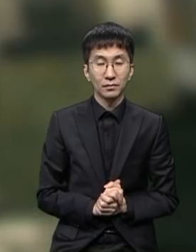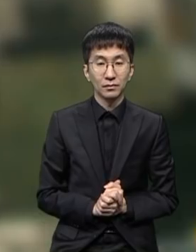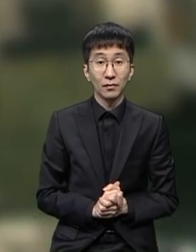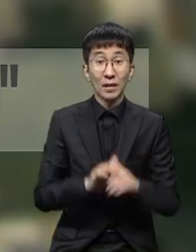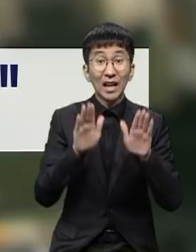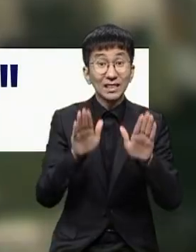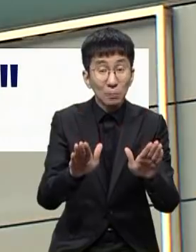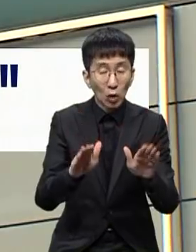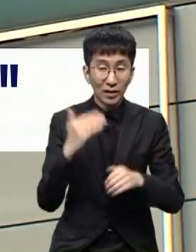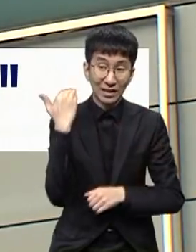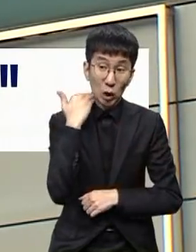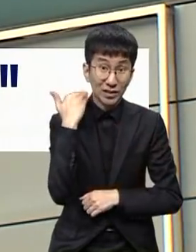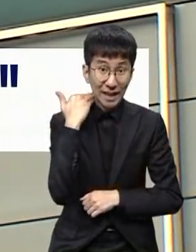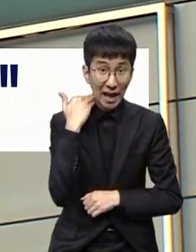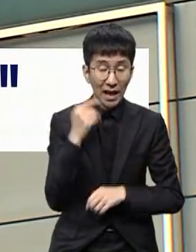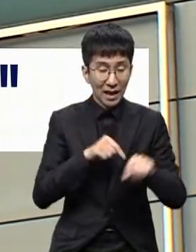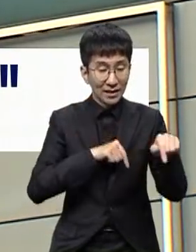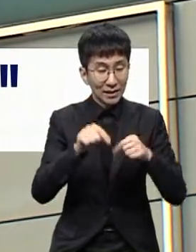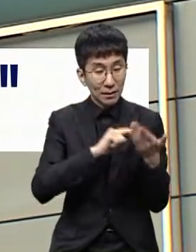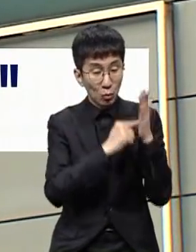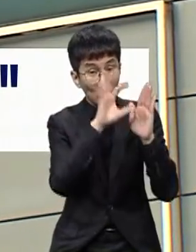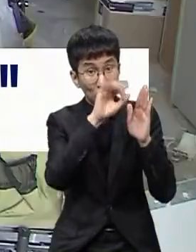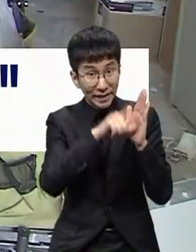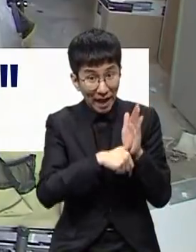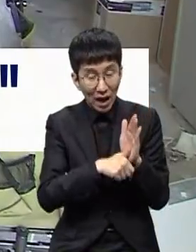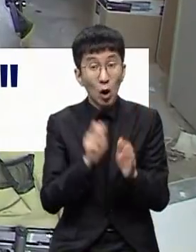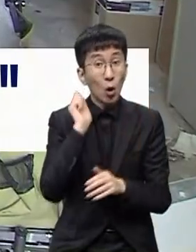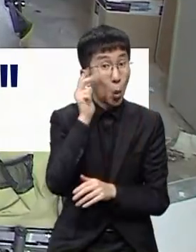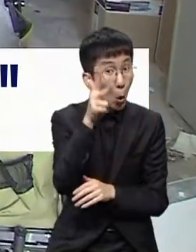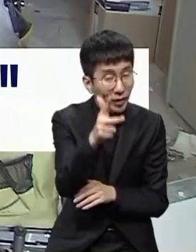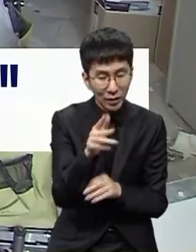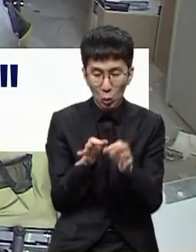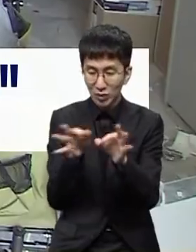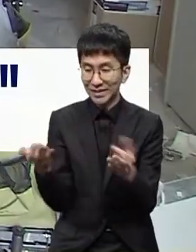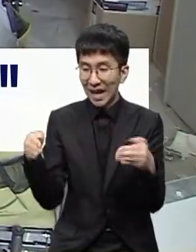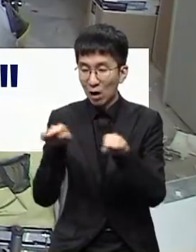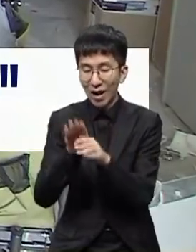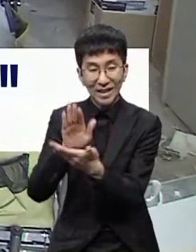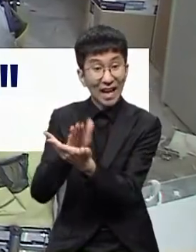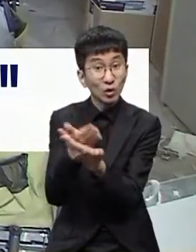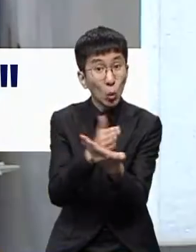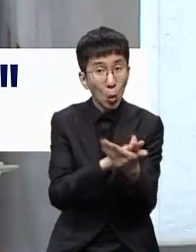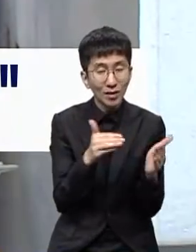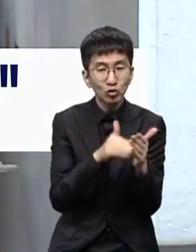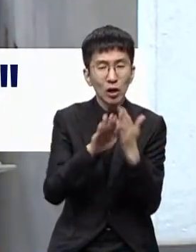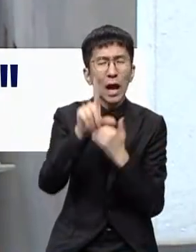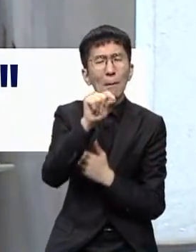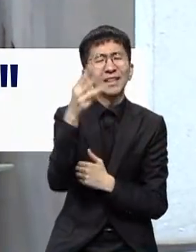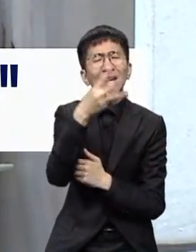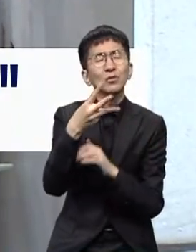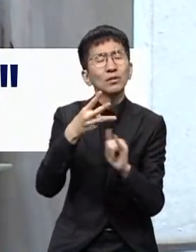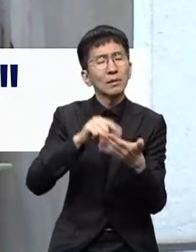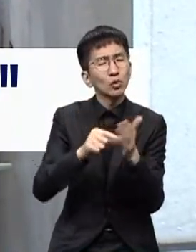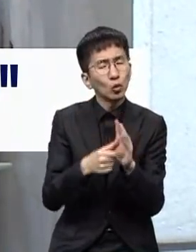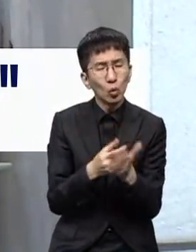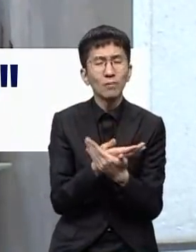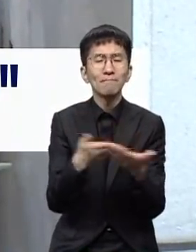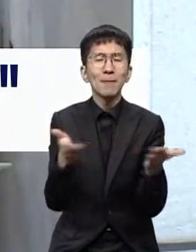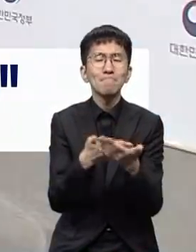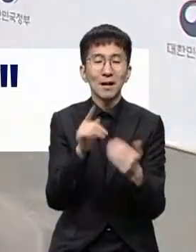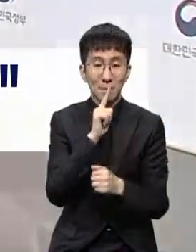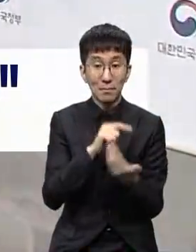이번 전세 대책에는 호텔이나 빈 상가, 사무실을 개조해 임대주택 13,000호를 공급한다는 계획도